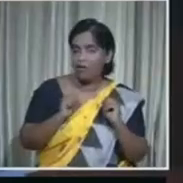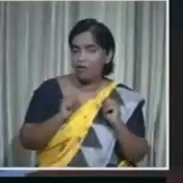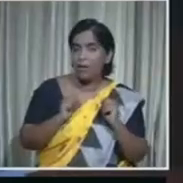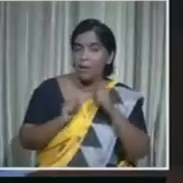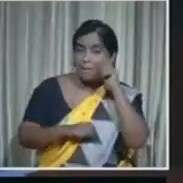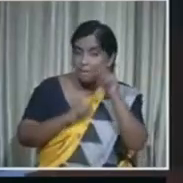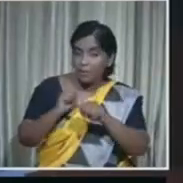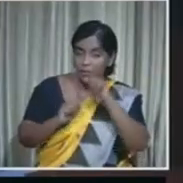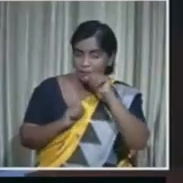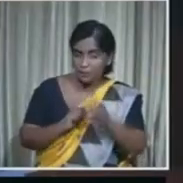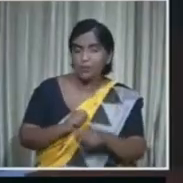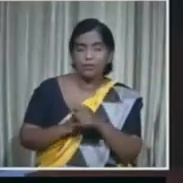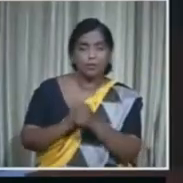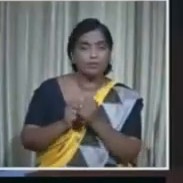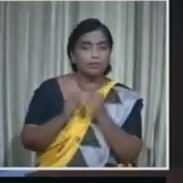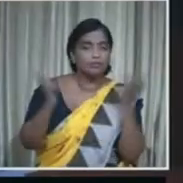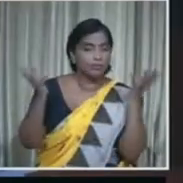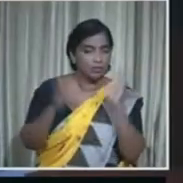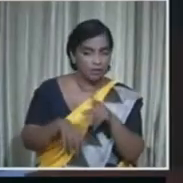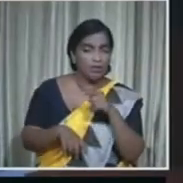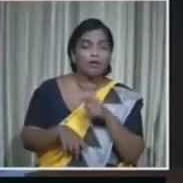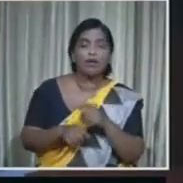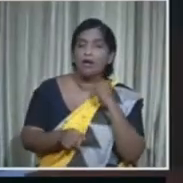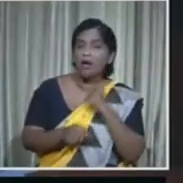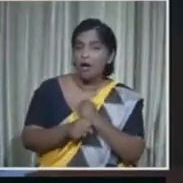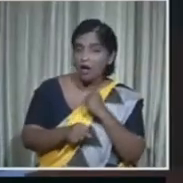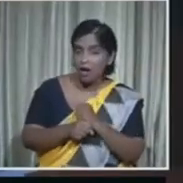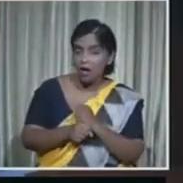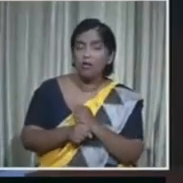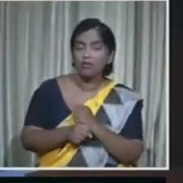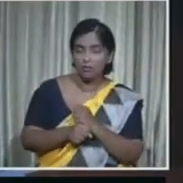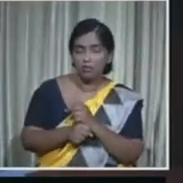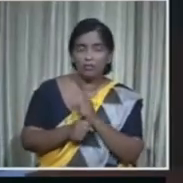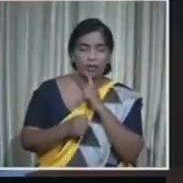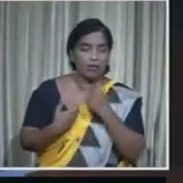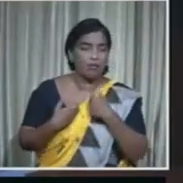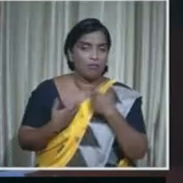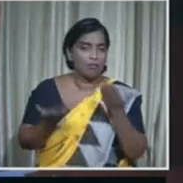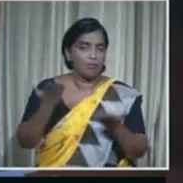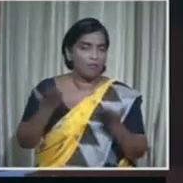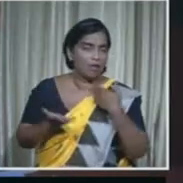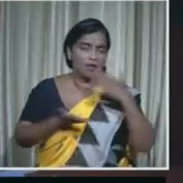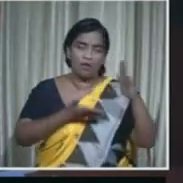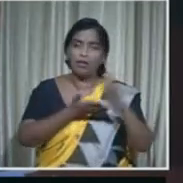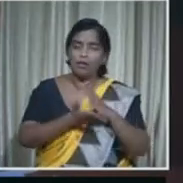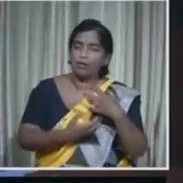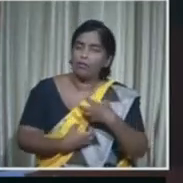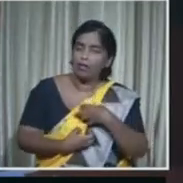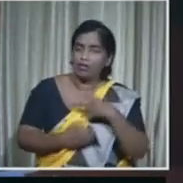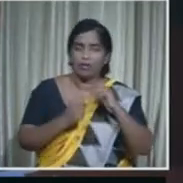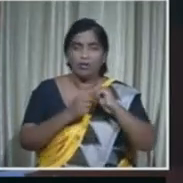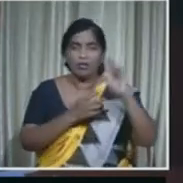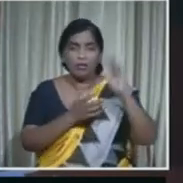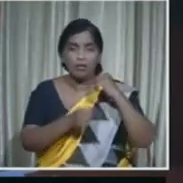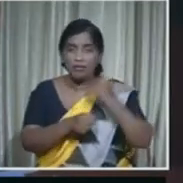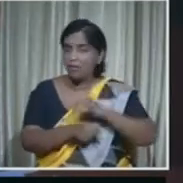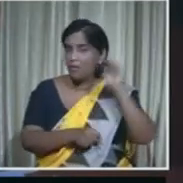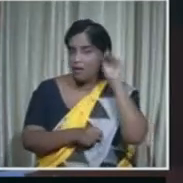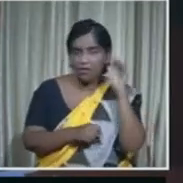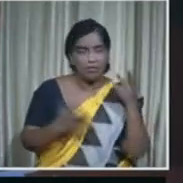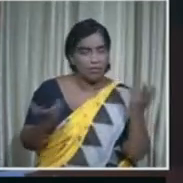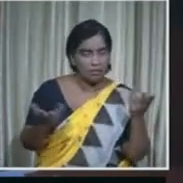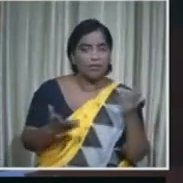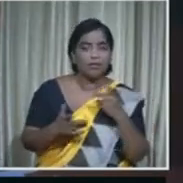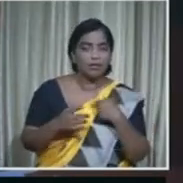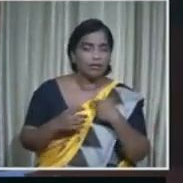ජනතාව අනිවාර්යෙන් පෙළඹෙන්නේ ආණ්ඩුව තමන්ගේ සාධාරණ දුක් ගැනවිල්ලට සාධාරණ වේදනාවට ඇහුම්කන් දෙන්නේ නැත්නම්